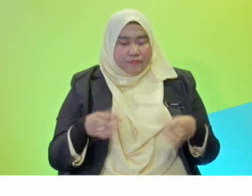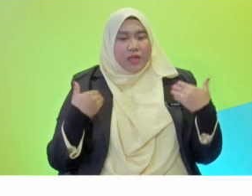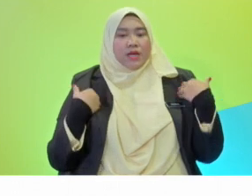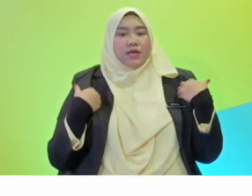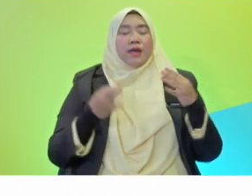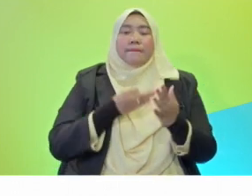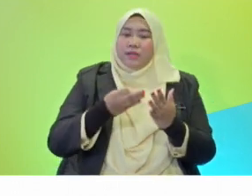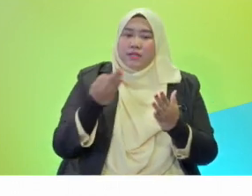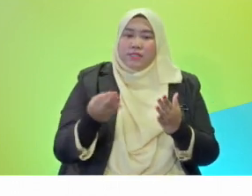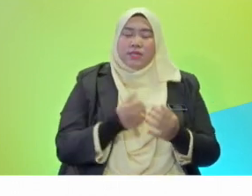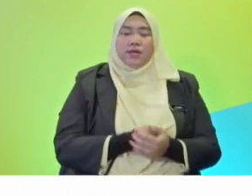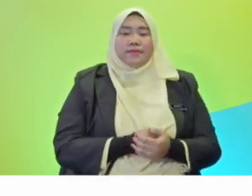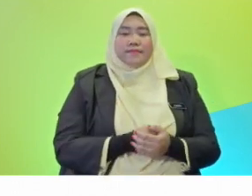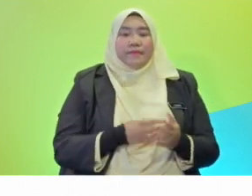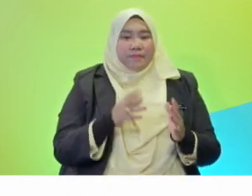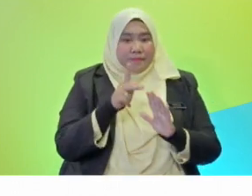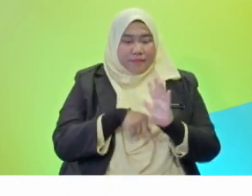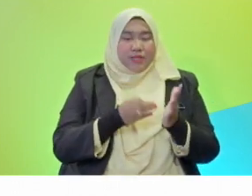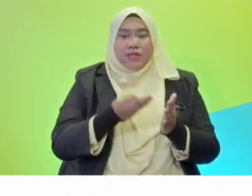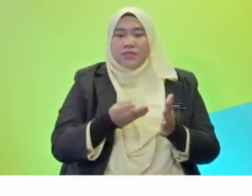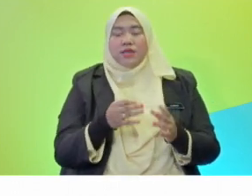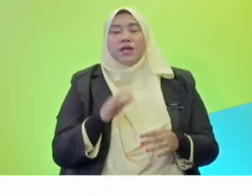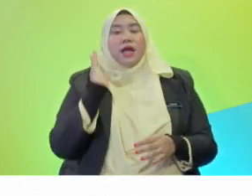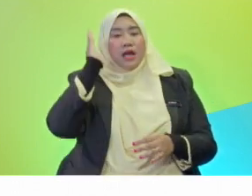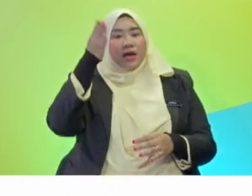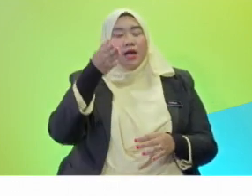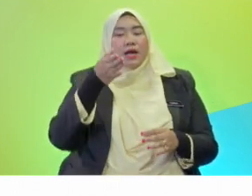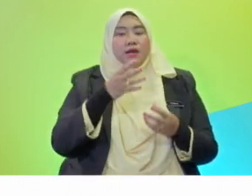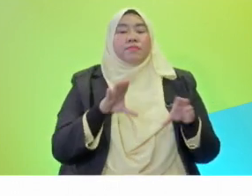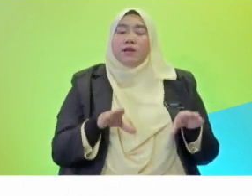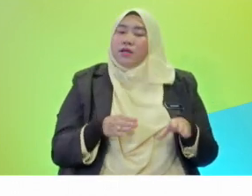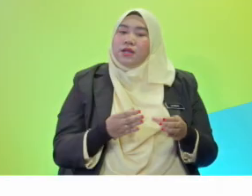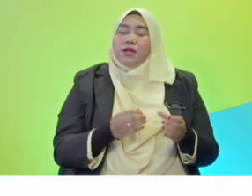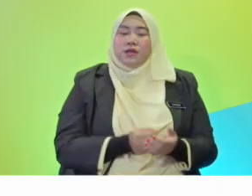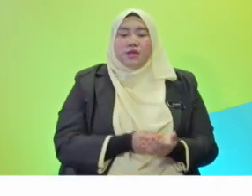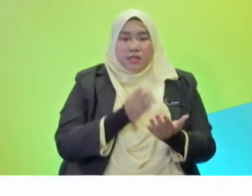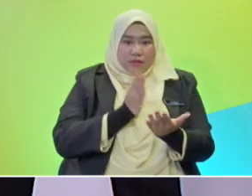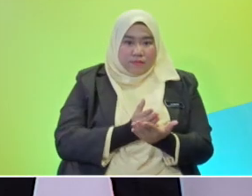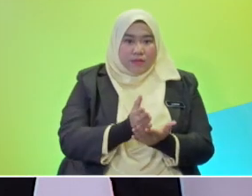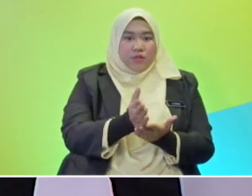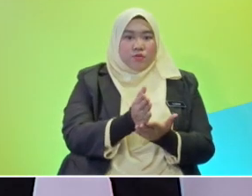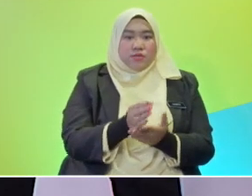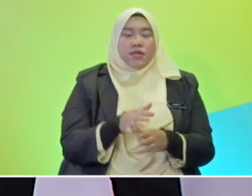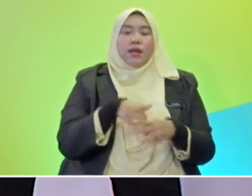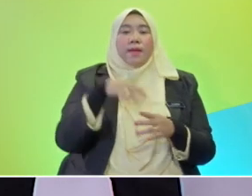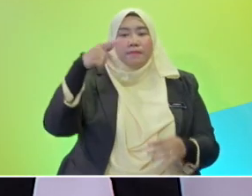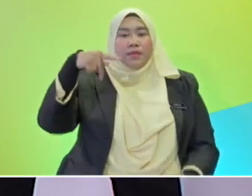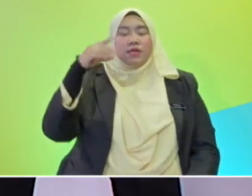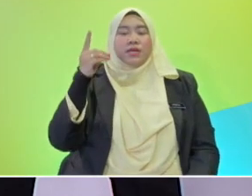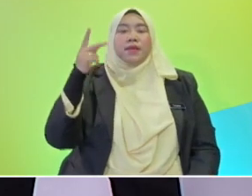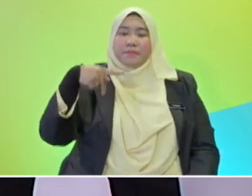dimaksudkan pentaksiran akan berlaku secara berterusan sepanjang pipi kita